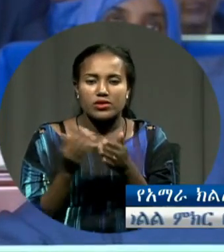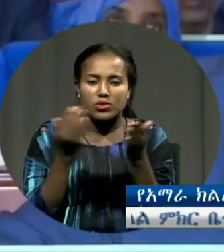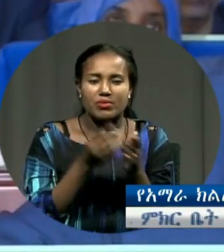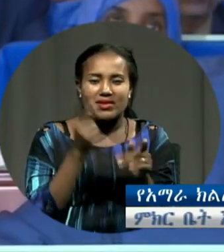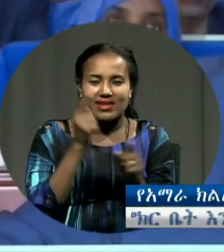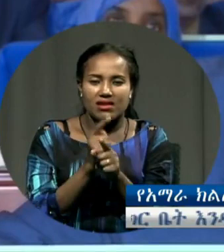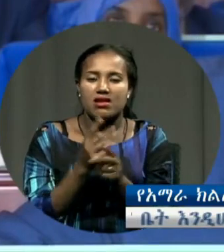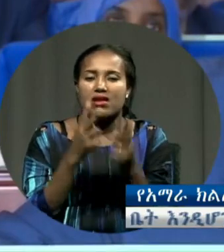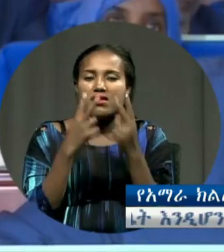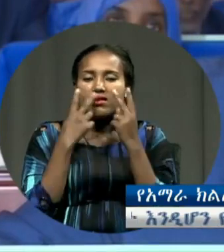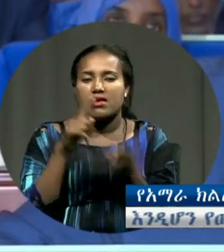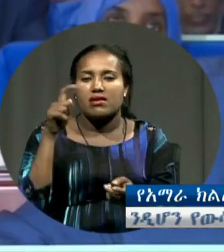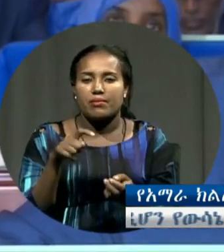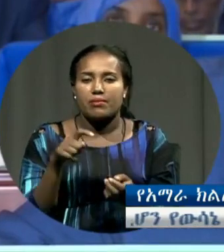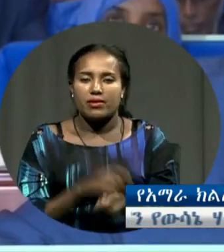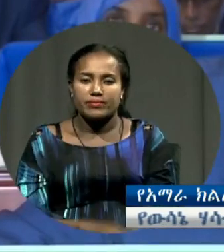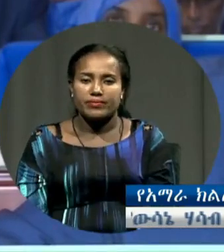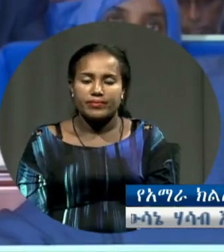አግባብነቱን በደንብ ልናይ ይገባል።